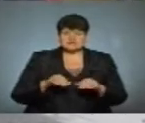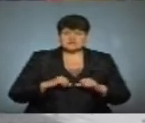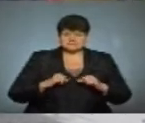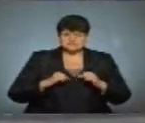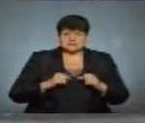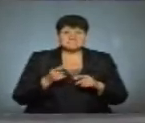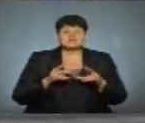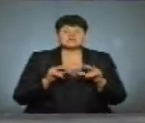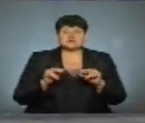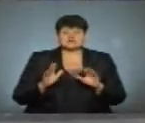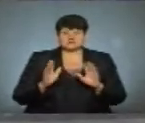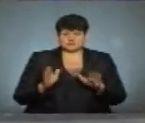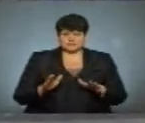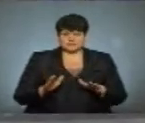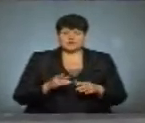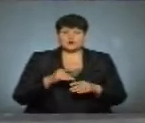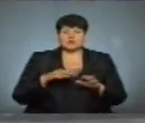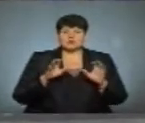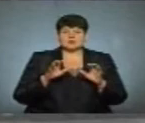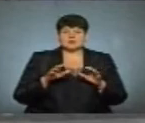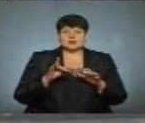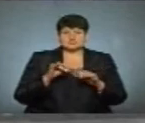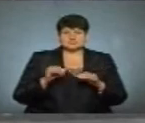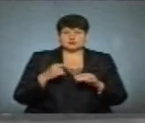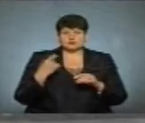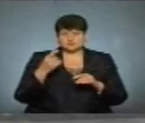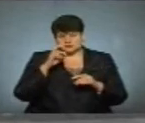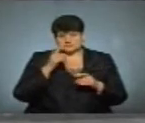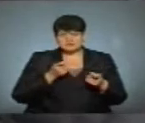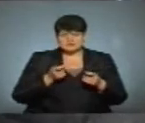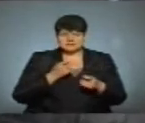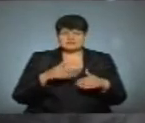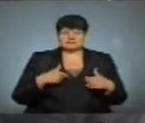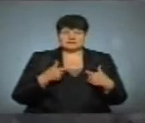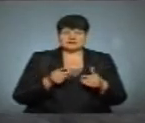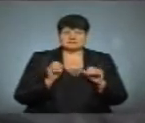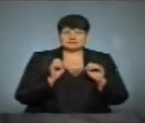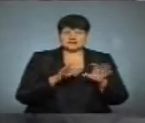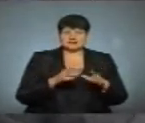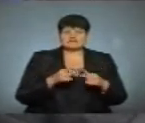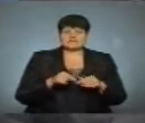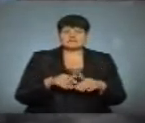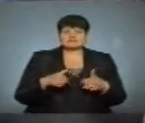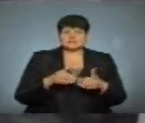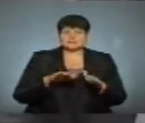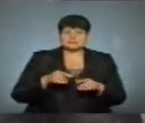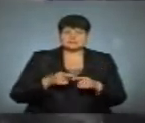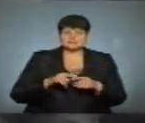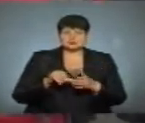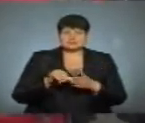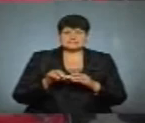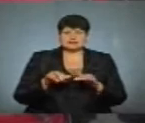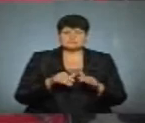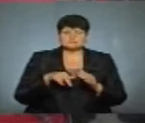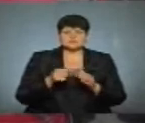велике щастя. За словами речниці облдержадміністрації Світлани Сокирко, звернення передали у відділ звернень. Після цього учасники акції пішли під